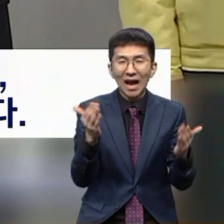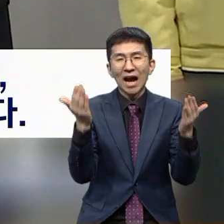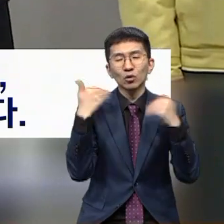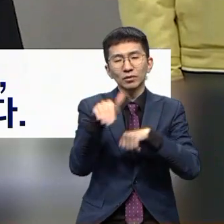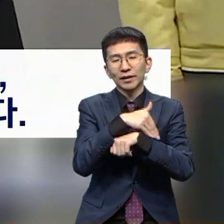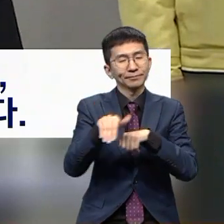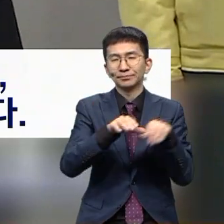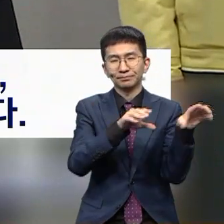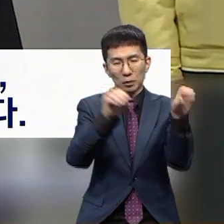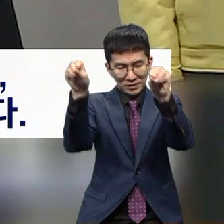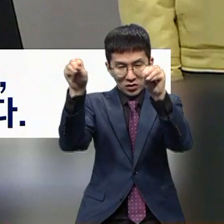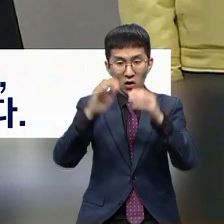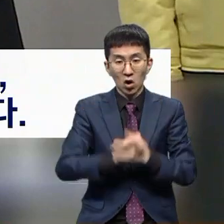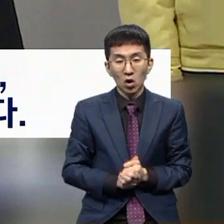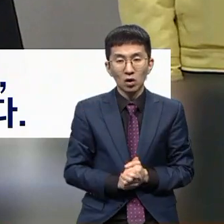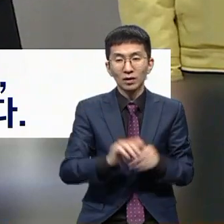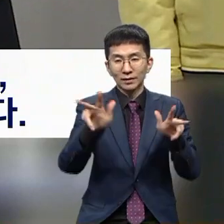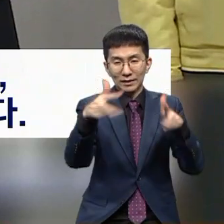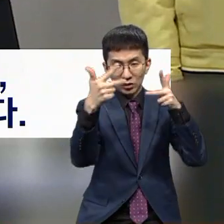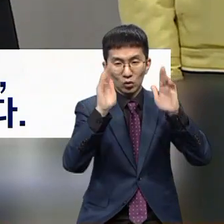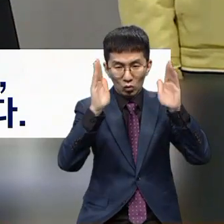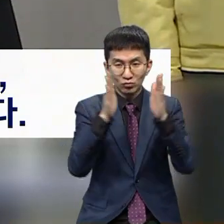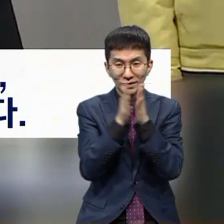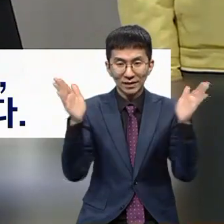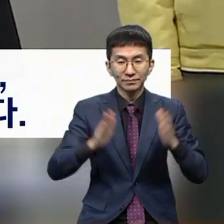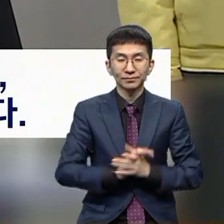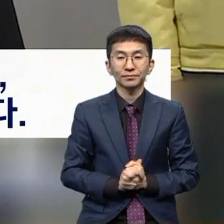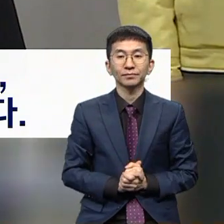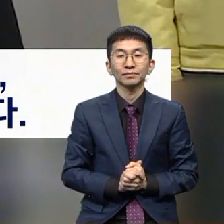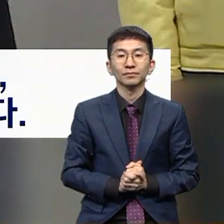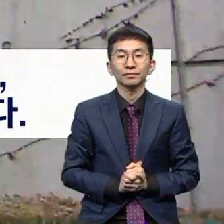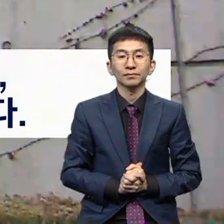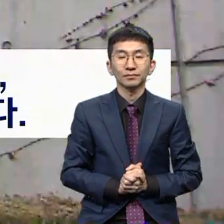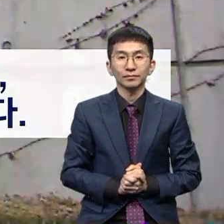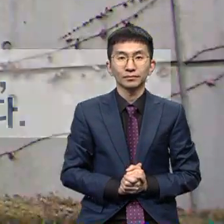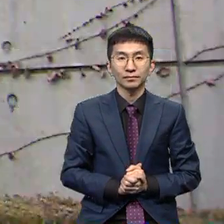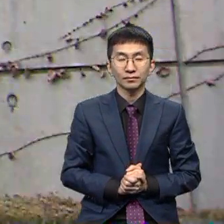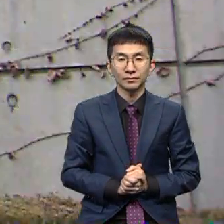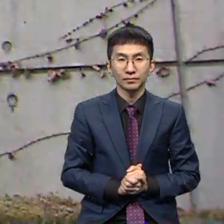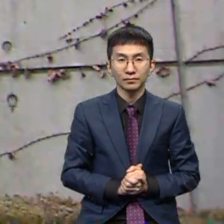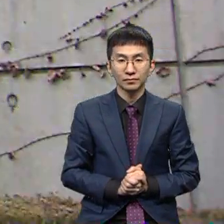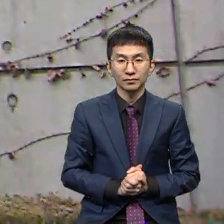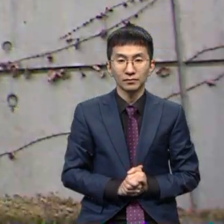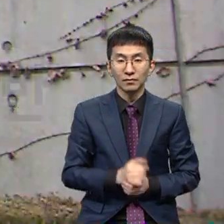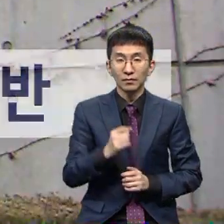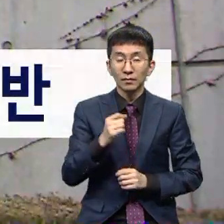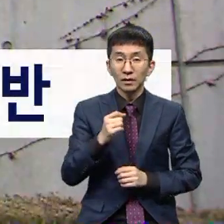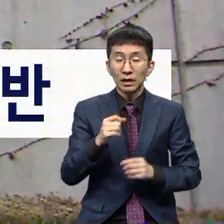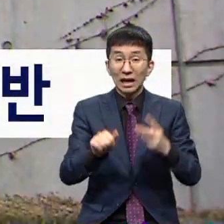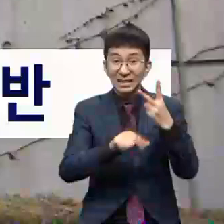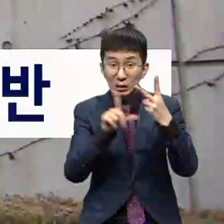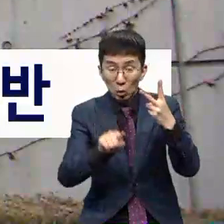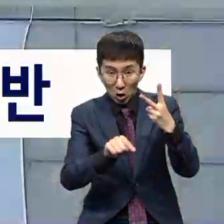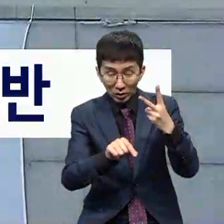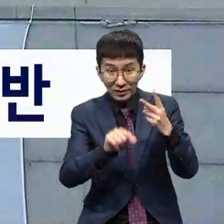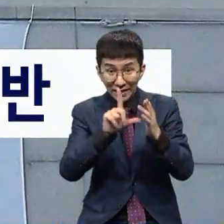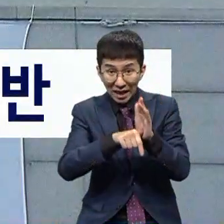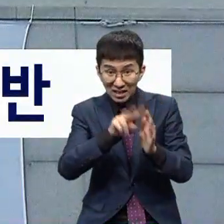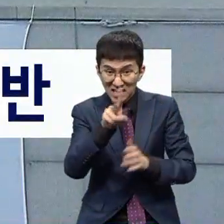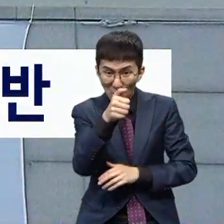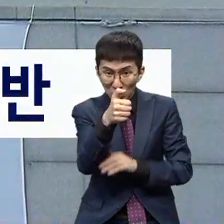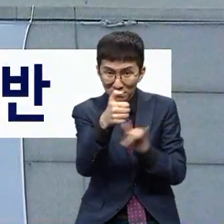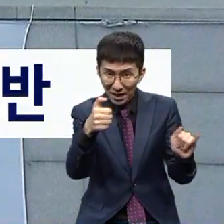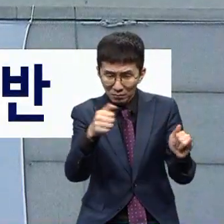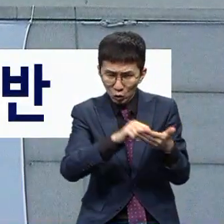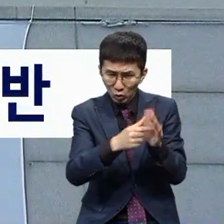중단하고 원격 수업을 진행하도록 조치하였습니다. 지난달 250명이 넘는 확진자가 나온